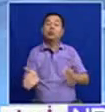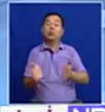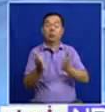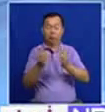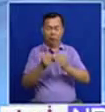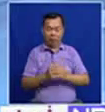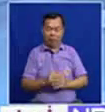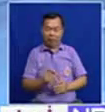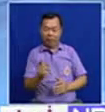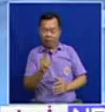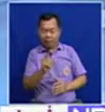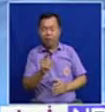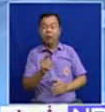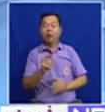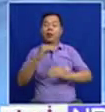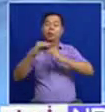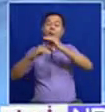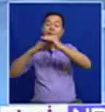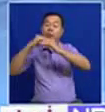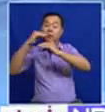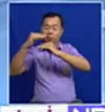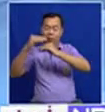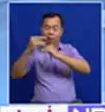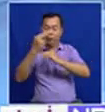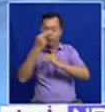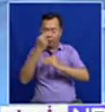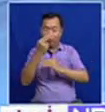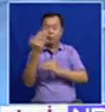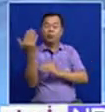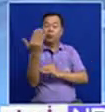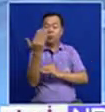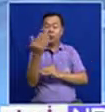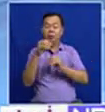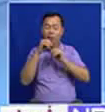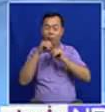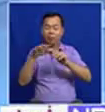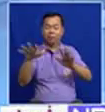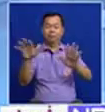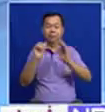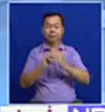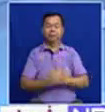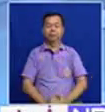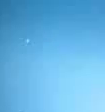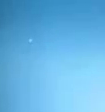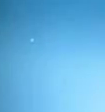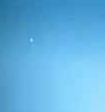พื่อนำไปสู่การพัฒนาอย่างยั่งยืนโทรทัศน์รวมการเฉพาะกิจแห่งประเทศไทยรายงานครับ